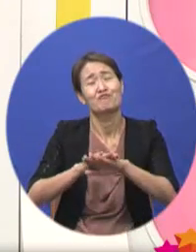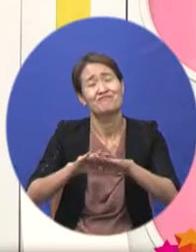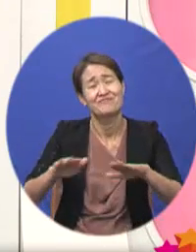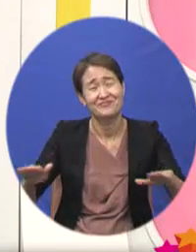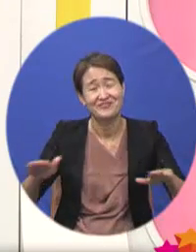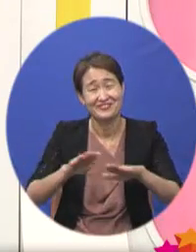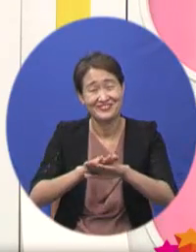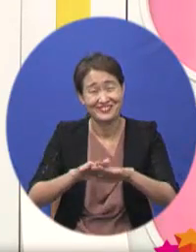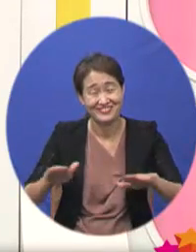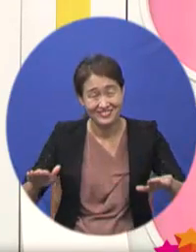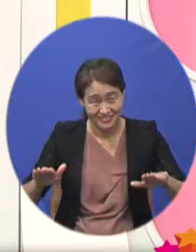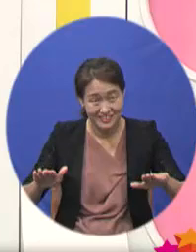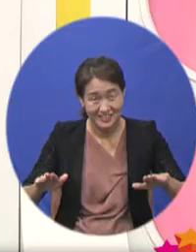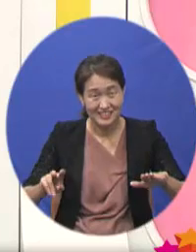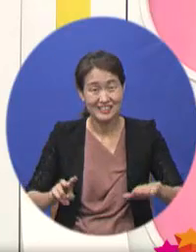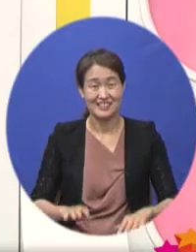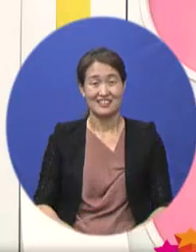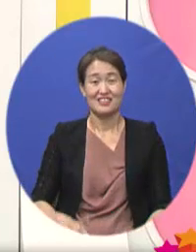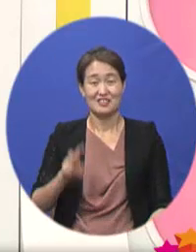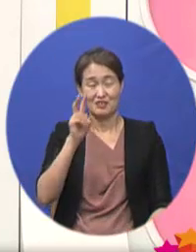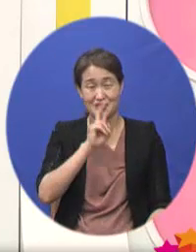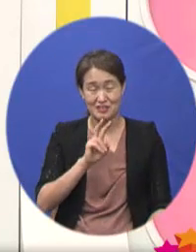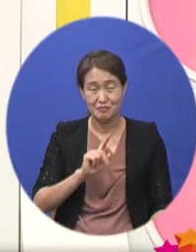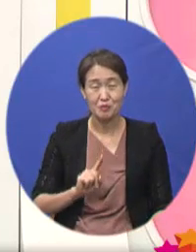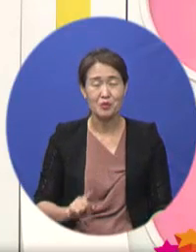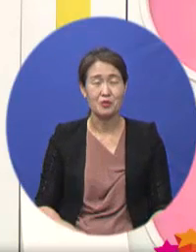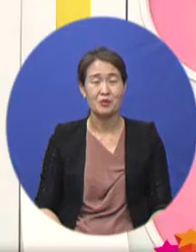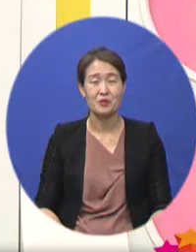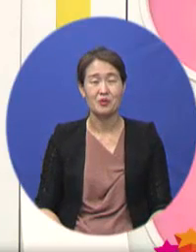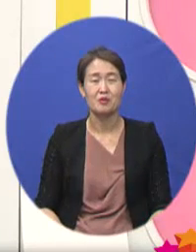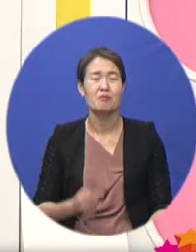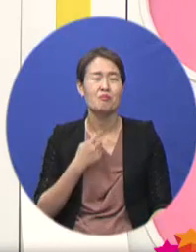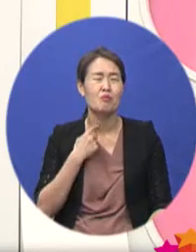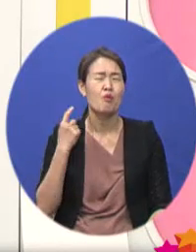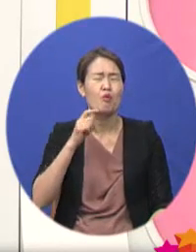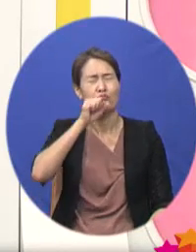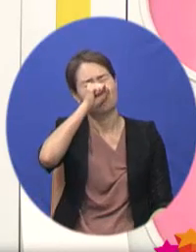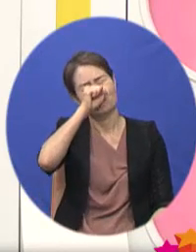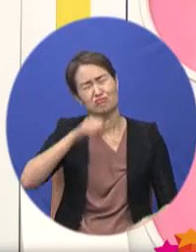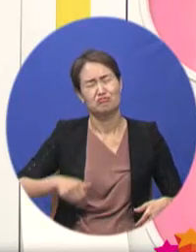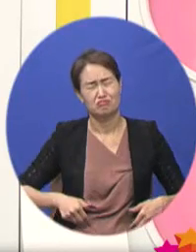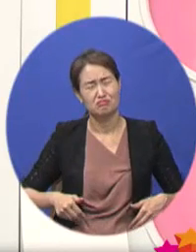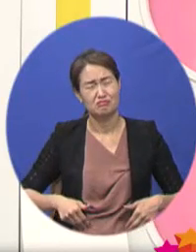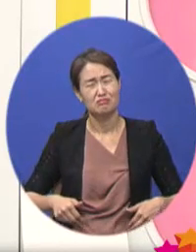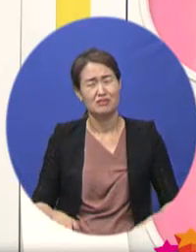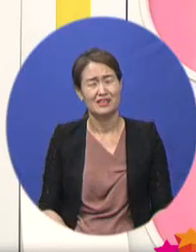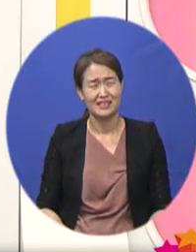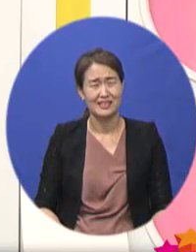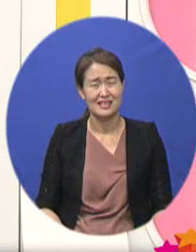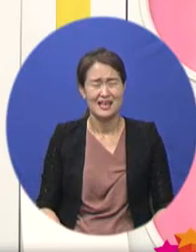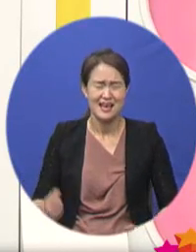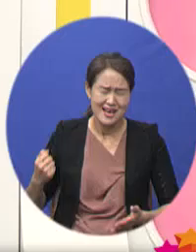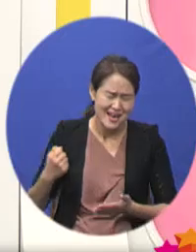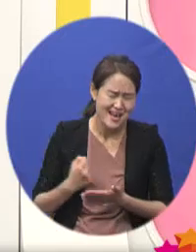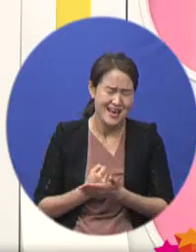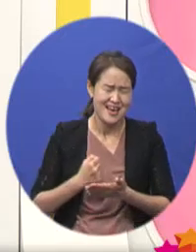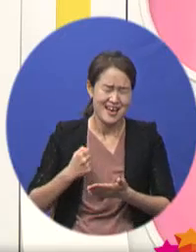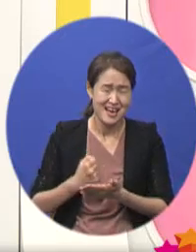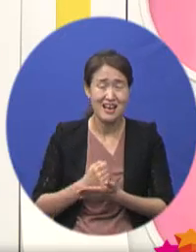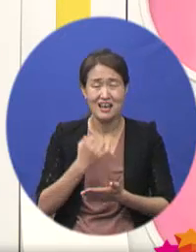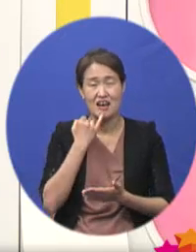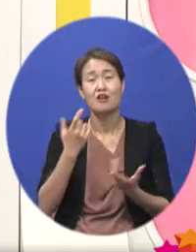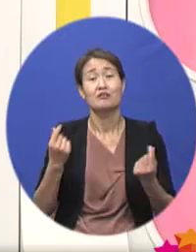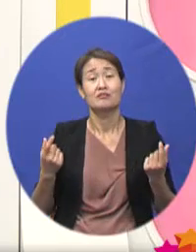푸시라니까요. 노래는 결국 신세한탕인데 예. 네. 목소리가 좋아야 그게 신세한탕이 제대로 되는 건데. 예. 네. 아니 그건